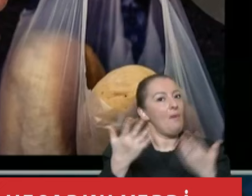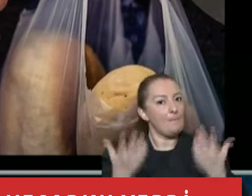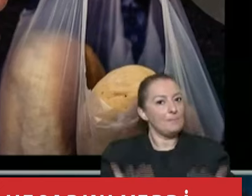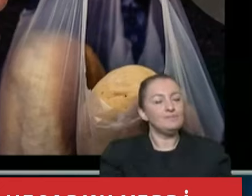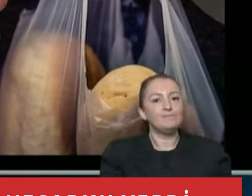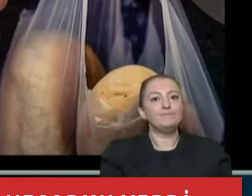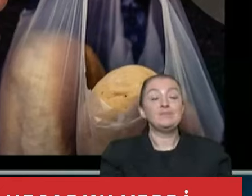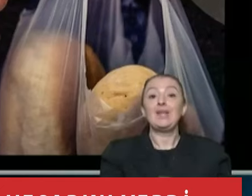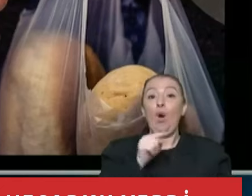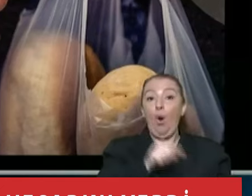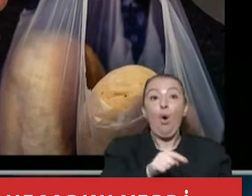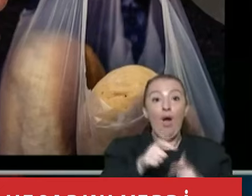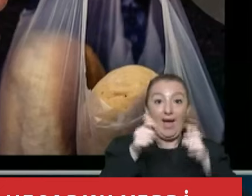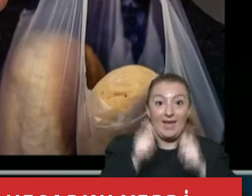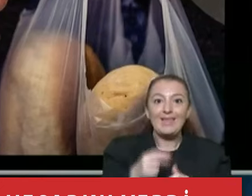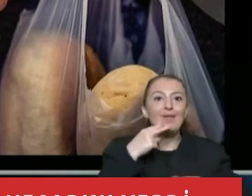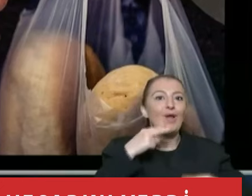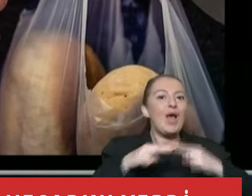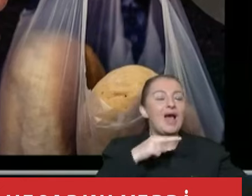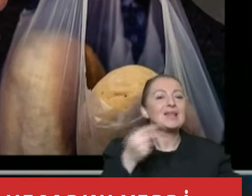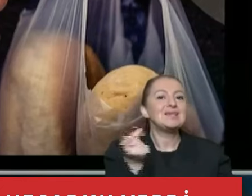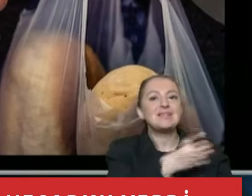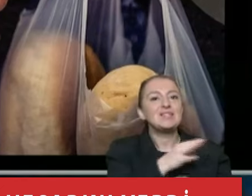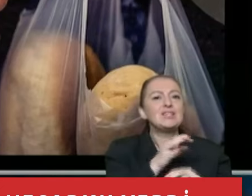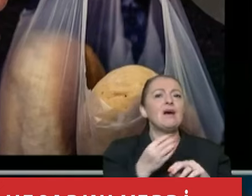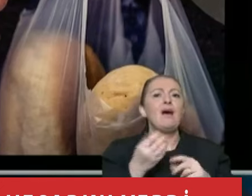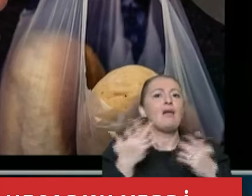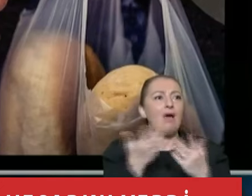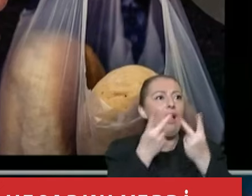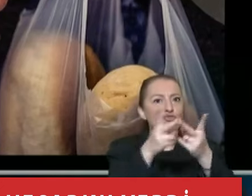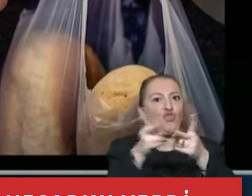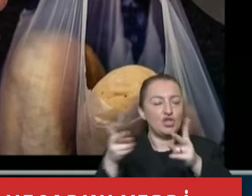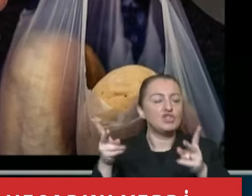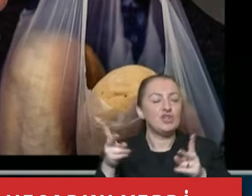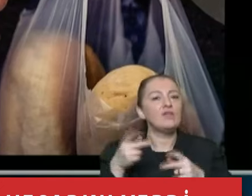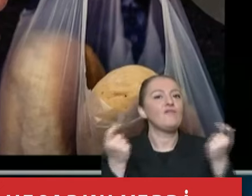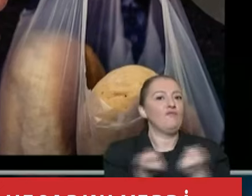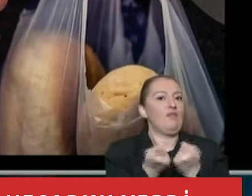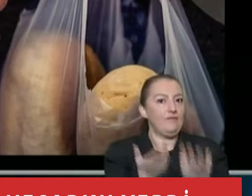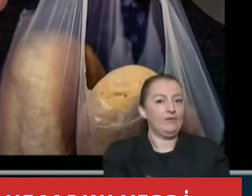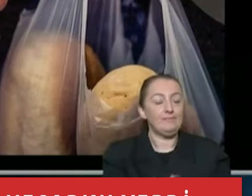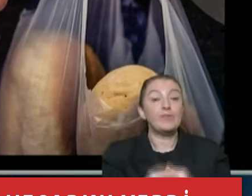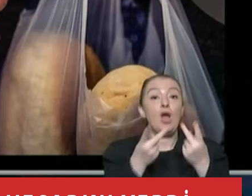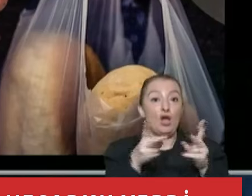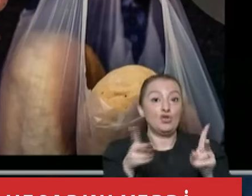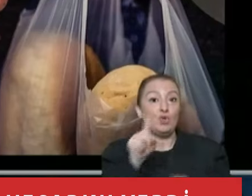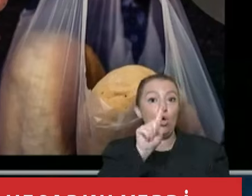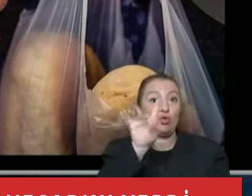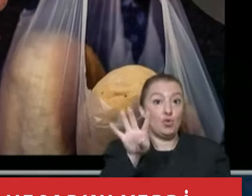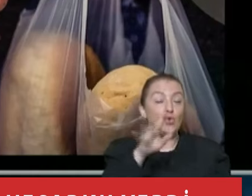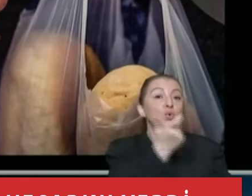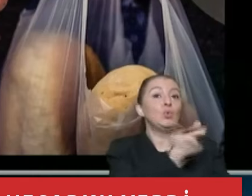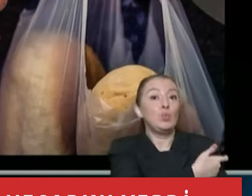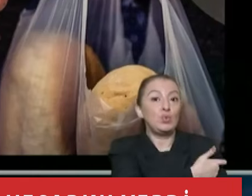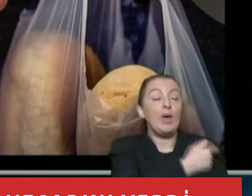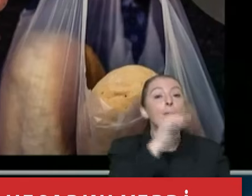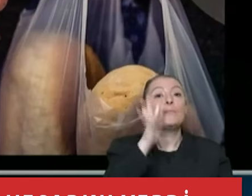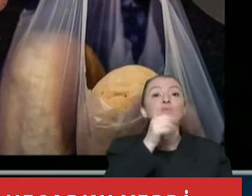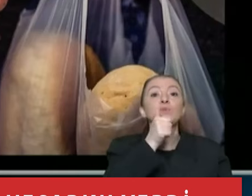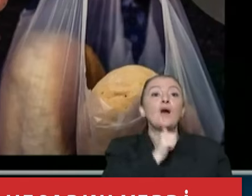bu arada Kent lokantaları sayımızda artmaya devam ediyor açtığımız 14 yurtta